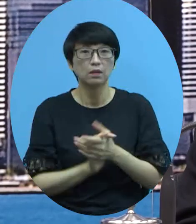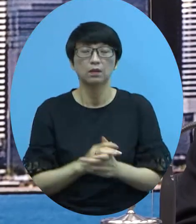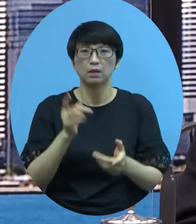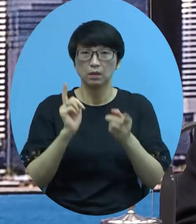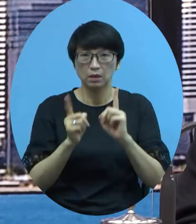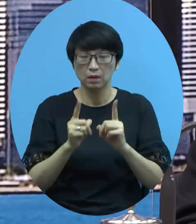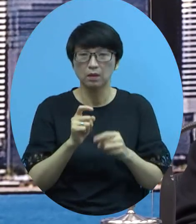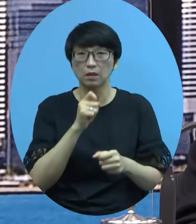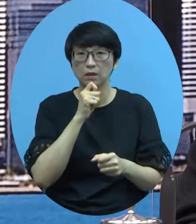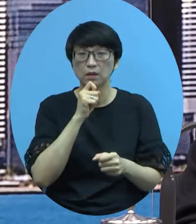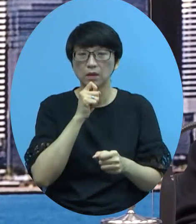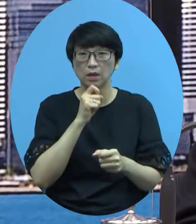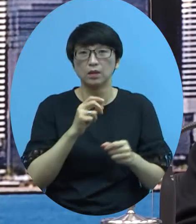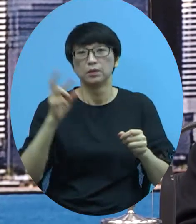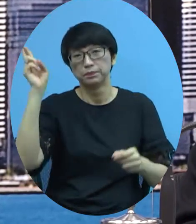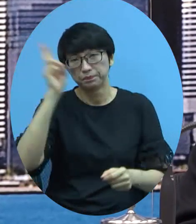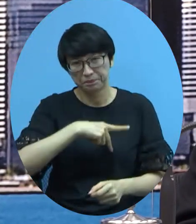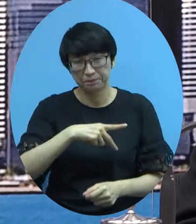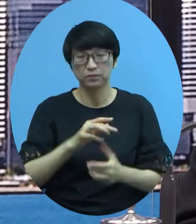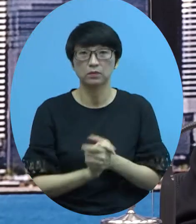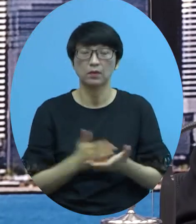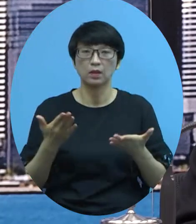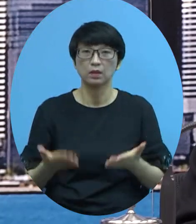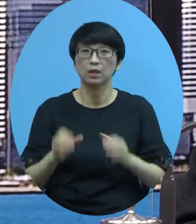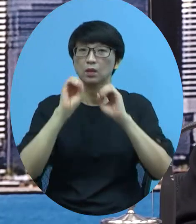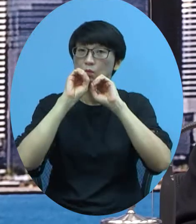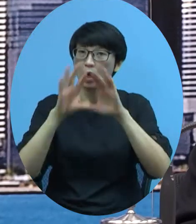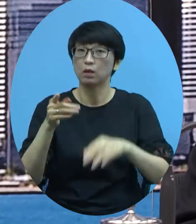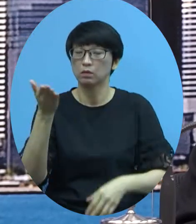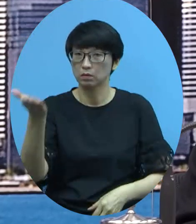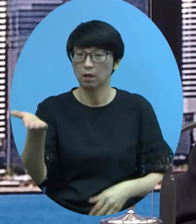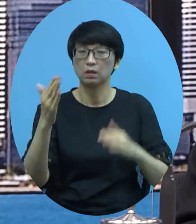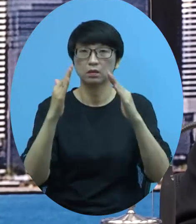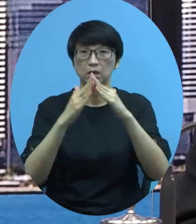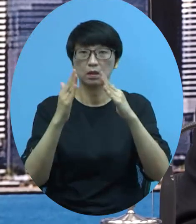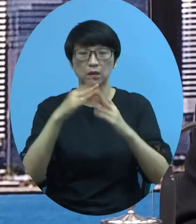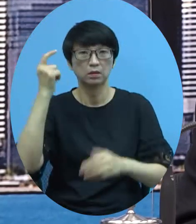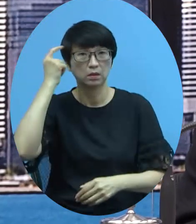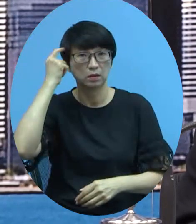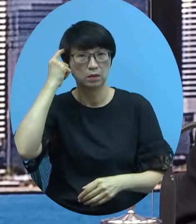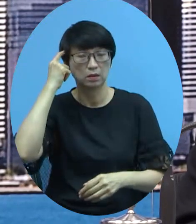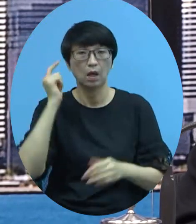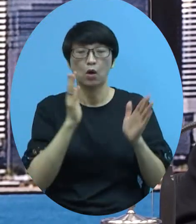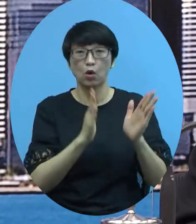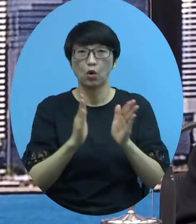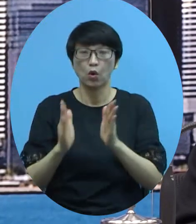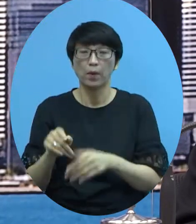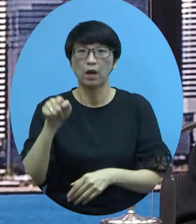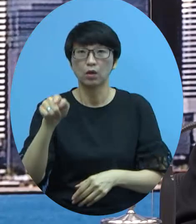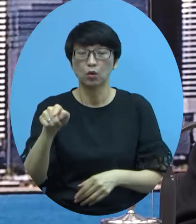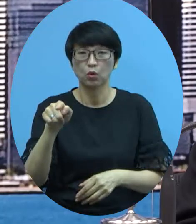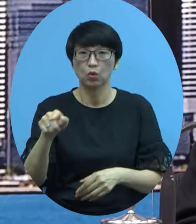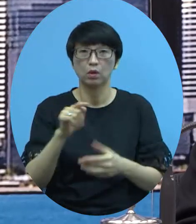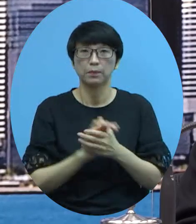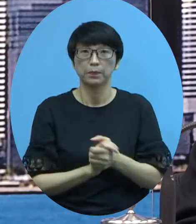係、有啲地方搞錯咗嚇。咁而家咧都係通知翻曬咧嗰個家庭，咁咧就會係安排翻嗰位確診